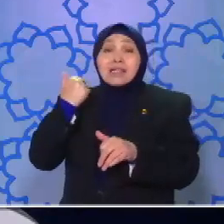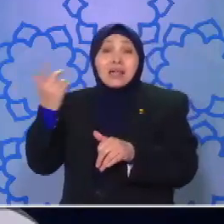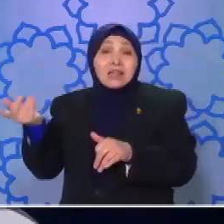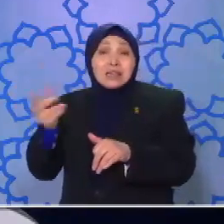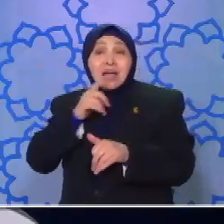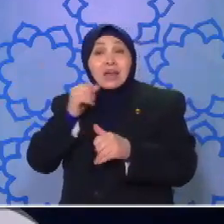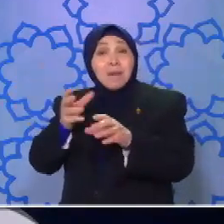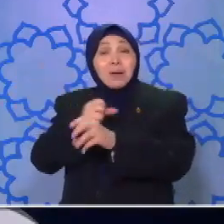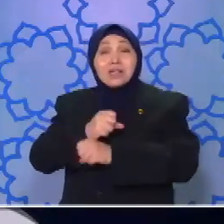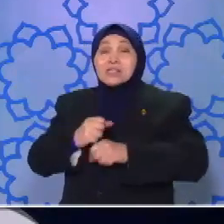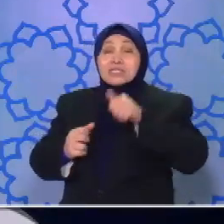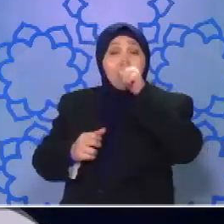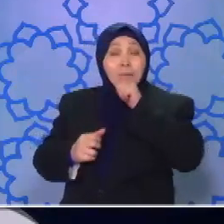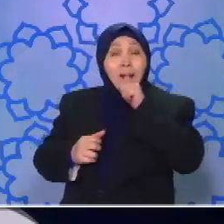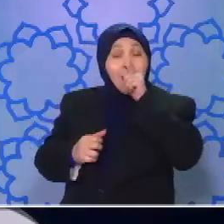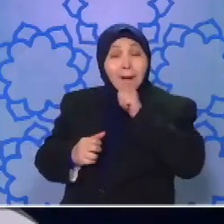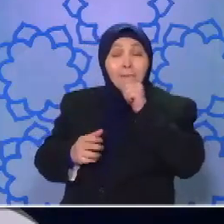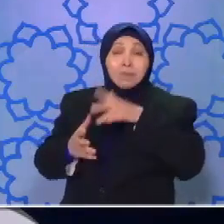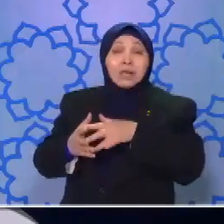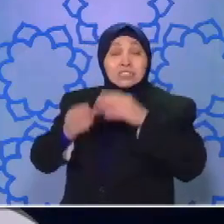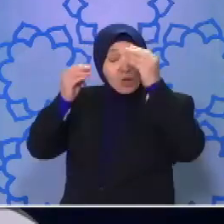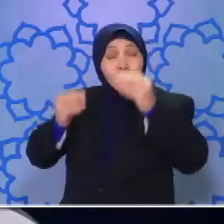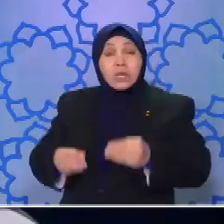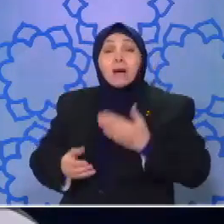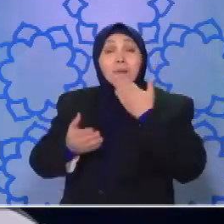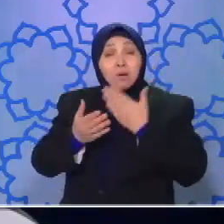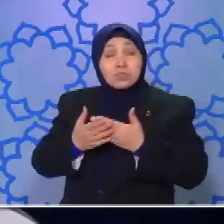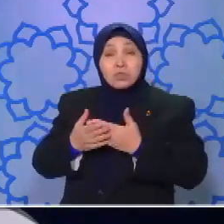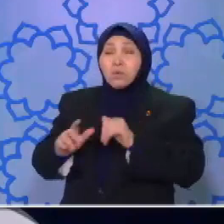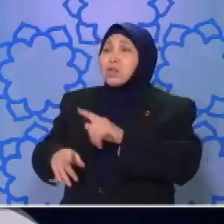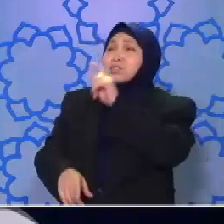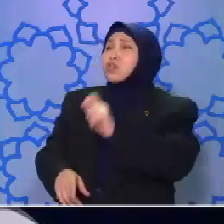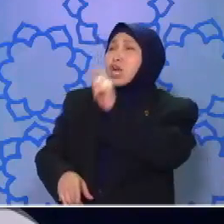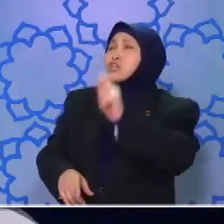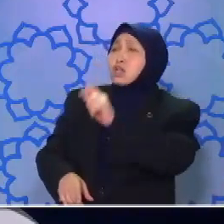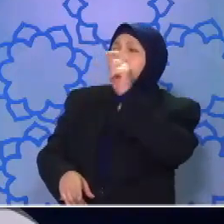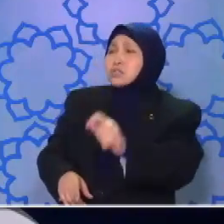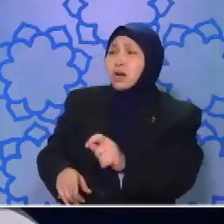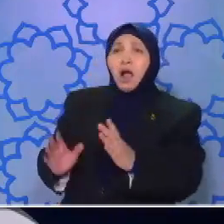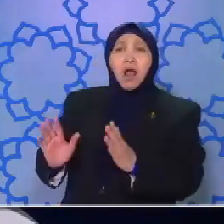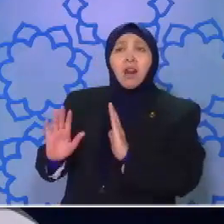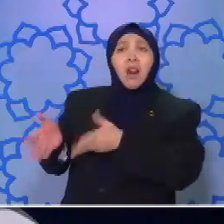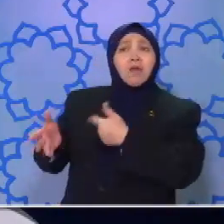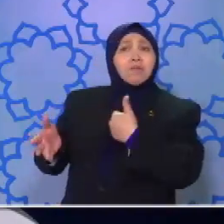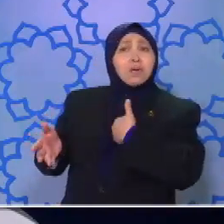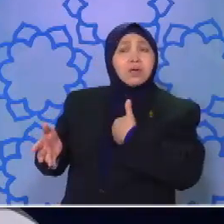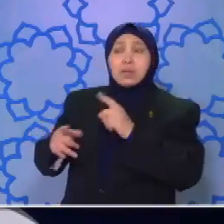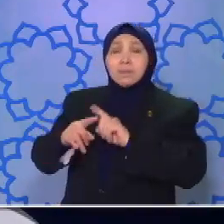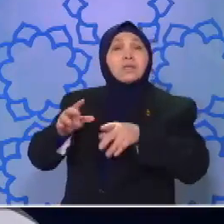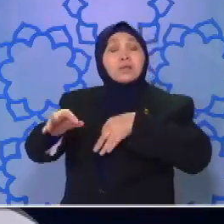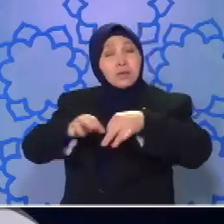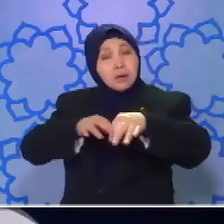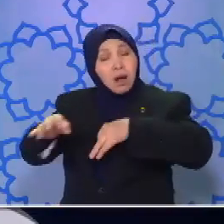sebentar tadi. Ini cikgu yang bagus. Cikgu yang bagus, dia bukan letakkan pelajar tu tertanya-tanya, aku kena tinggal, ha kan, tapi dia terangkan